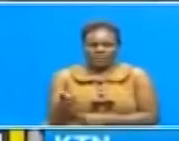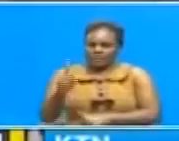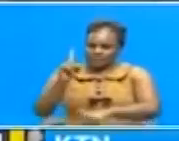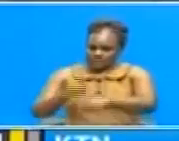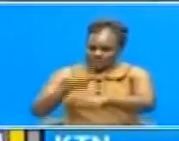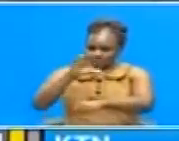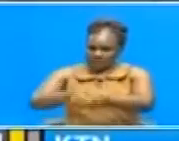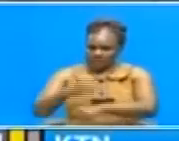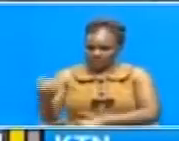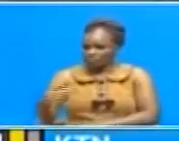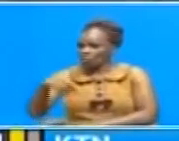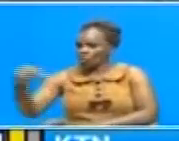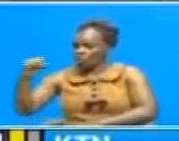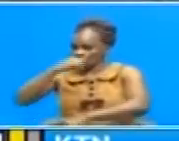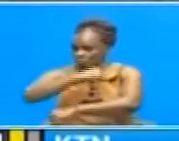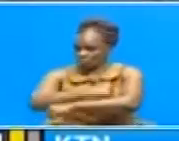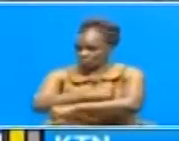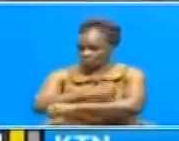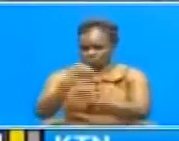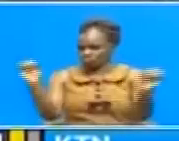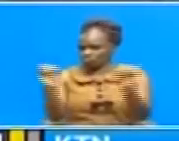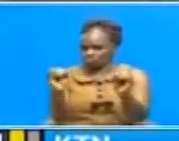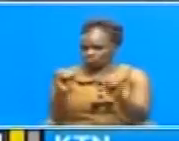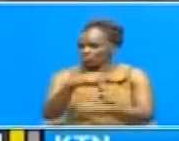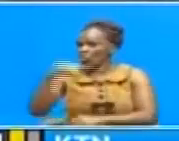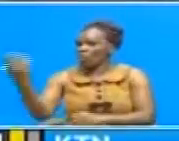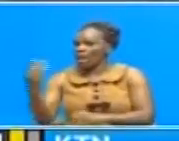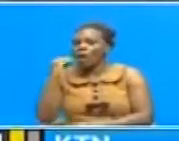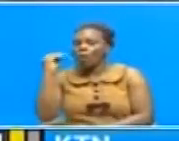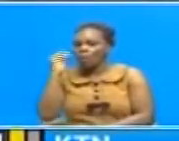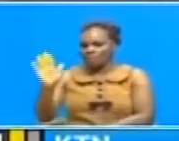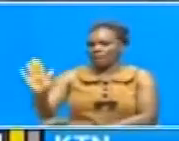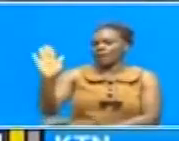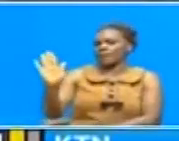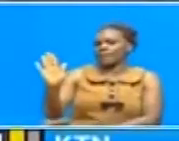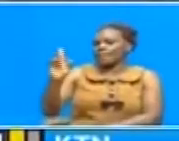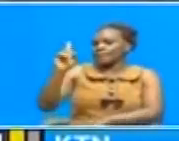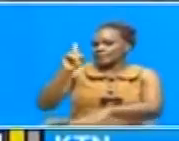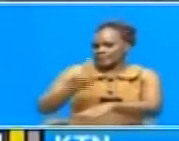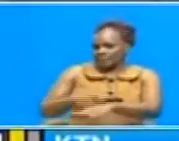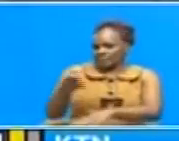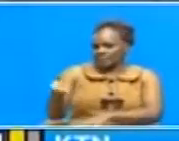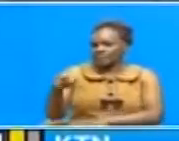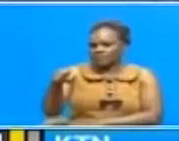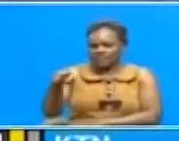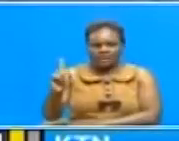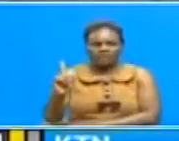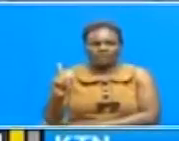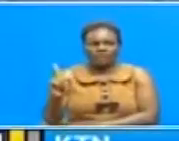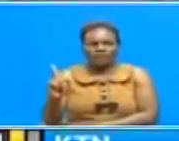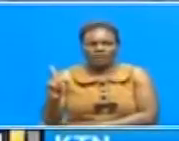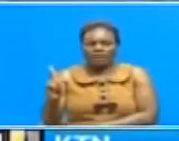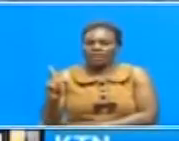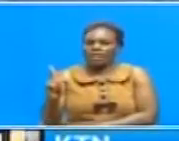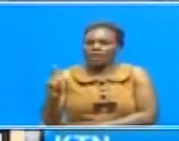alipompokea akumpeleka kwa shuleni. Alimpeleka kwake. Na by that time kumbe mzee alikuwa fanya nini?